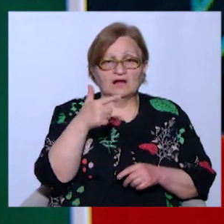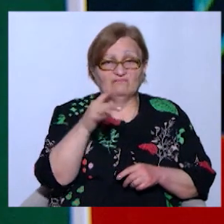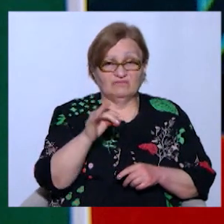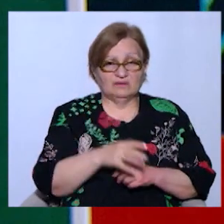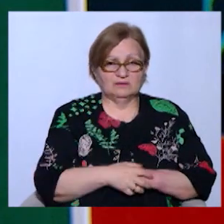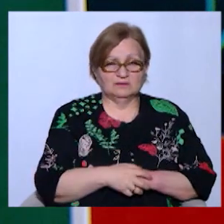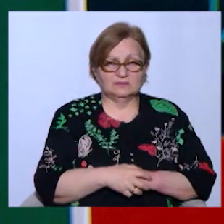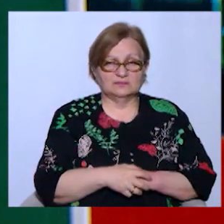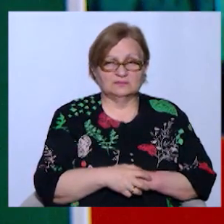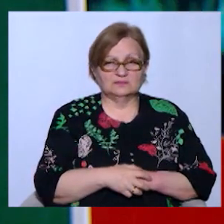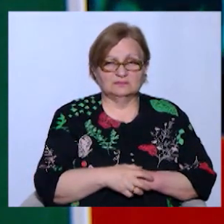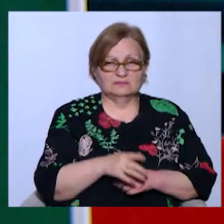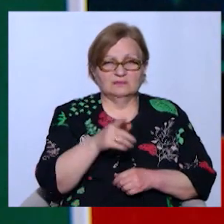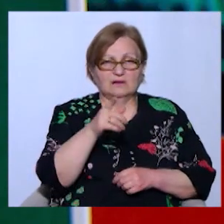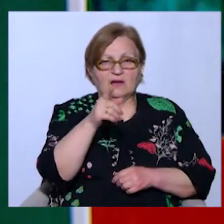და გაშლილი